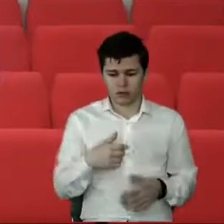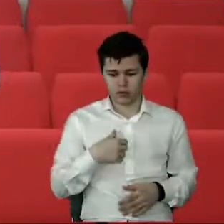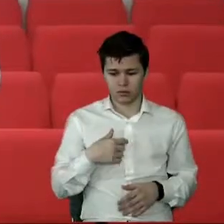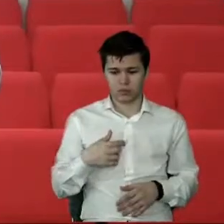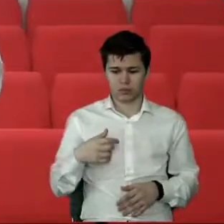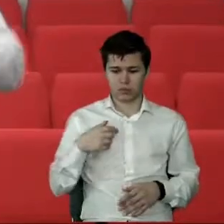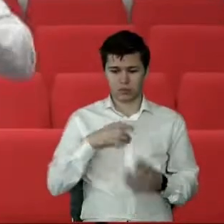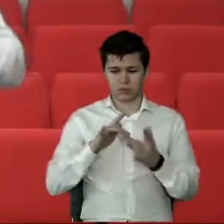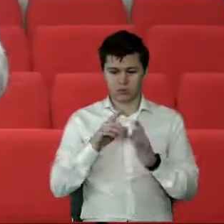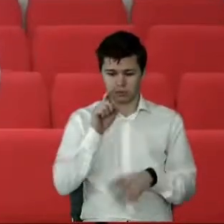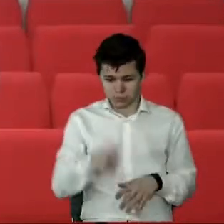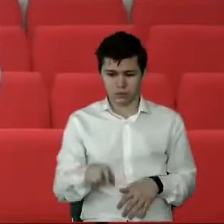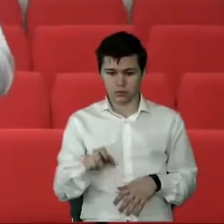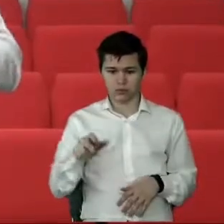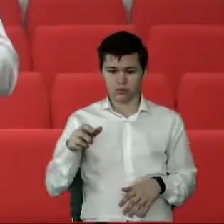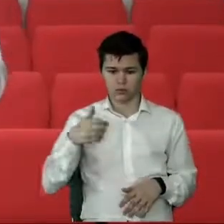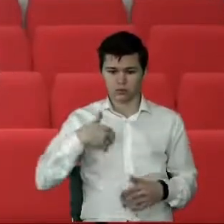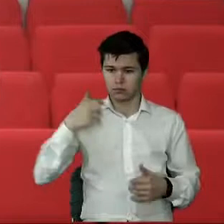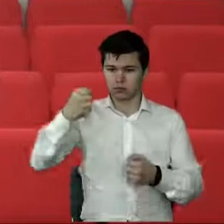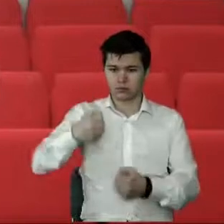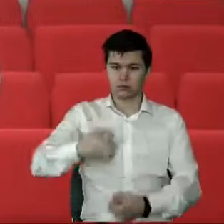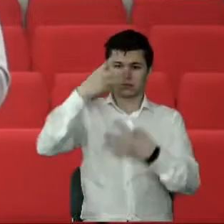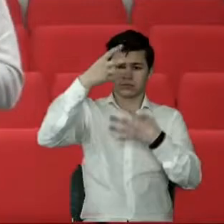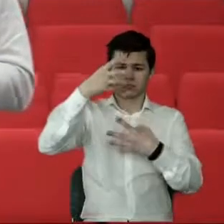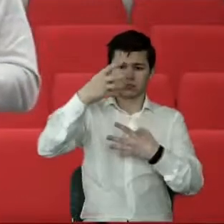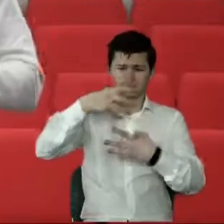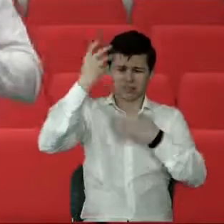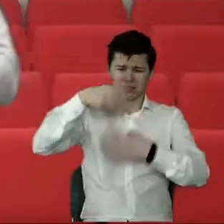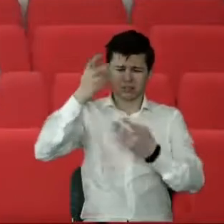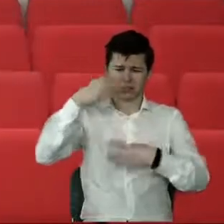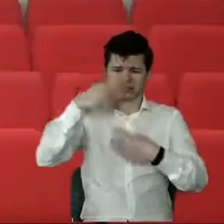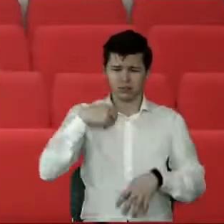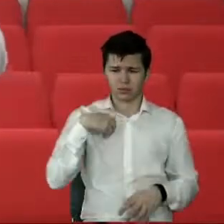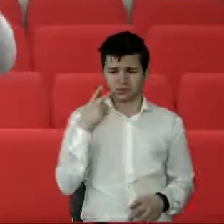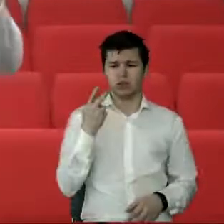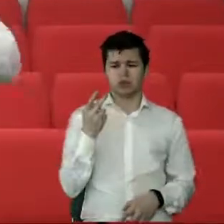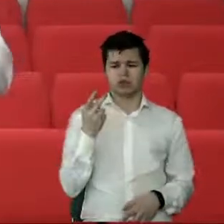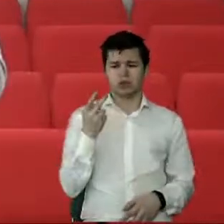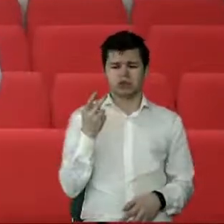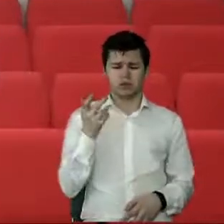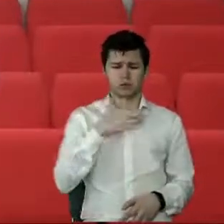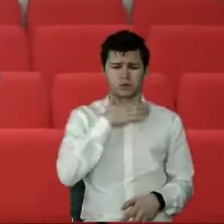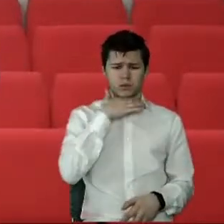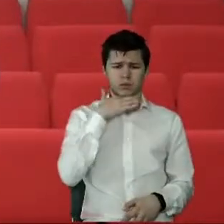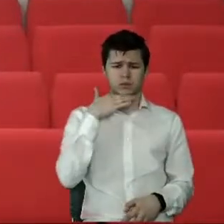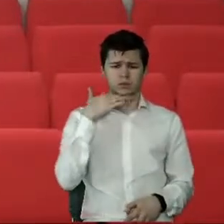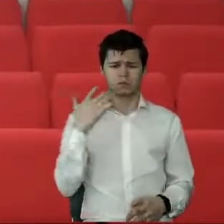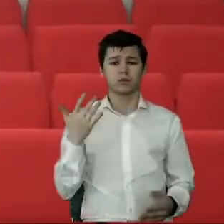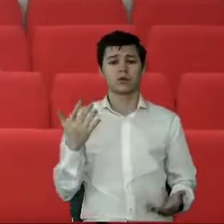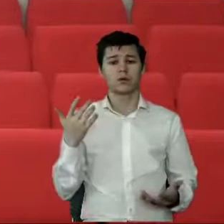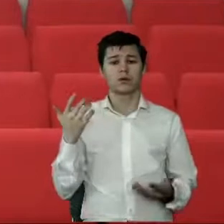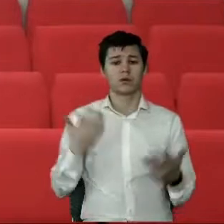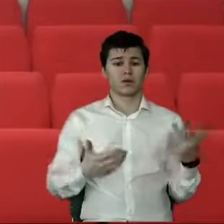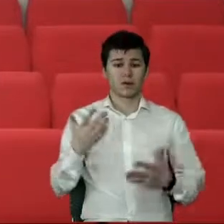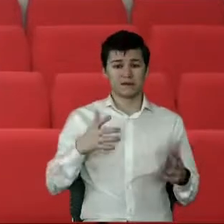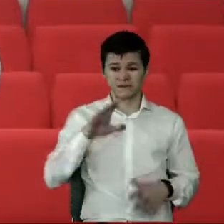всех христиан, которые не просто прихожане, а именно члены церкви, которые знают о Боге, всех их объединить и распределить на всех жителей Украины, получится